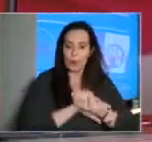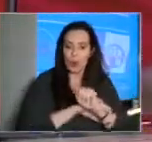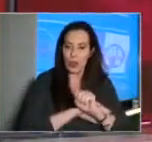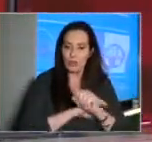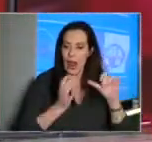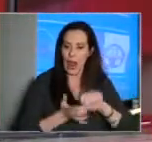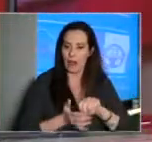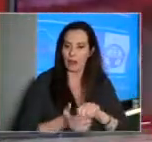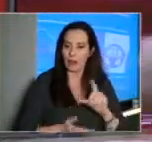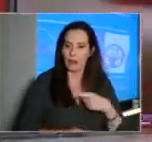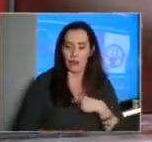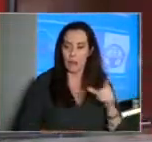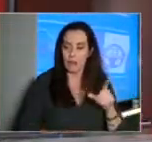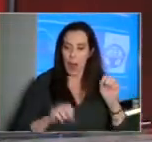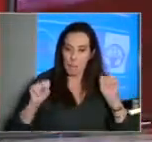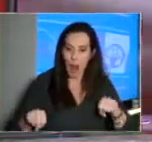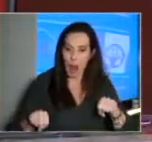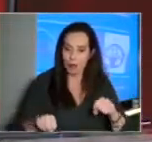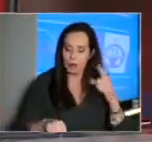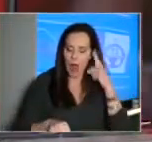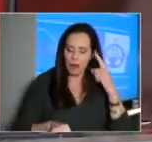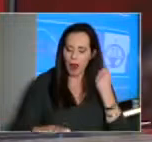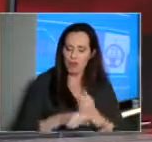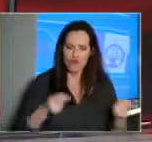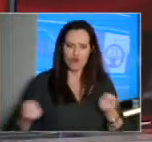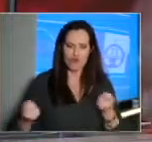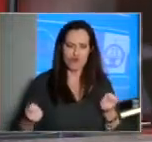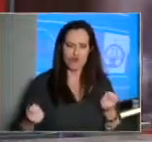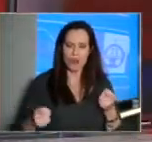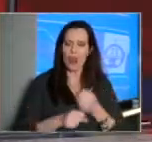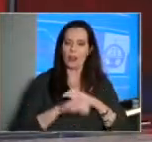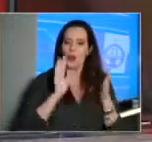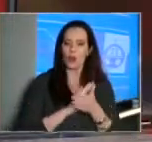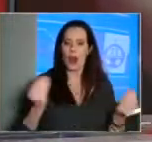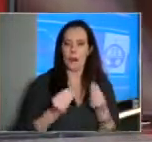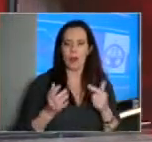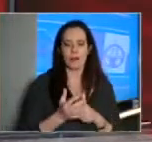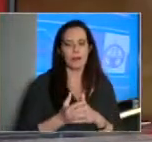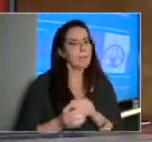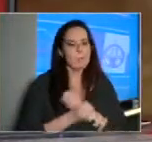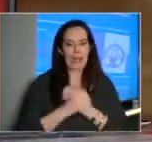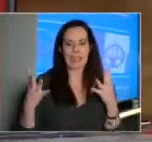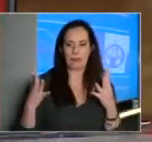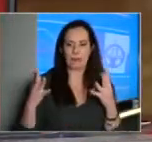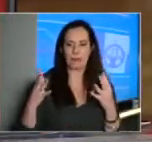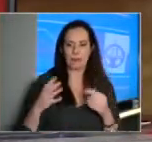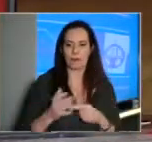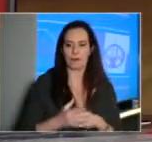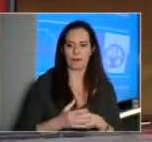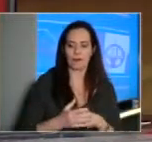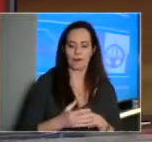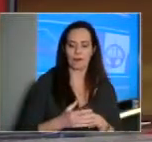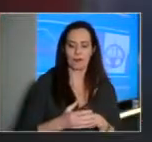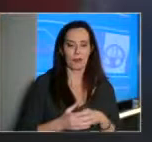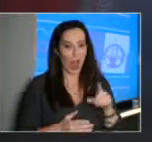העיר שלהם. והגברת הזאת ידעה לנווט ולנהל את המהלך הזה בצורה מדהימה. אתה